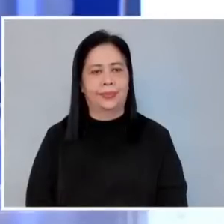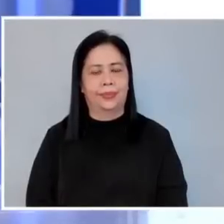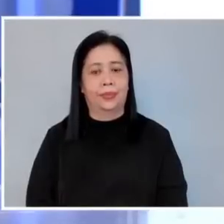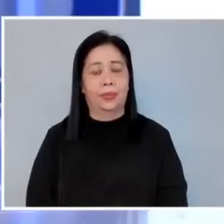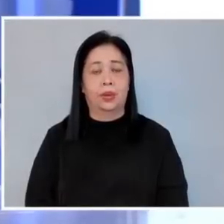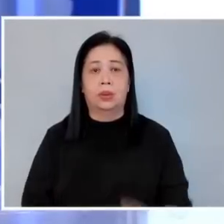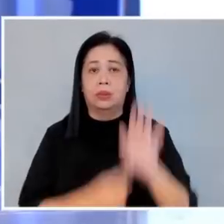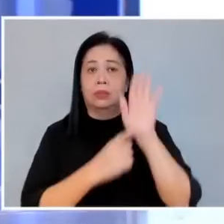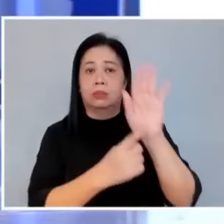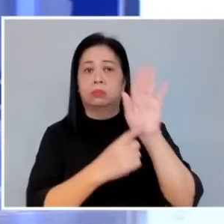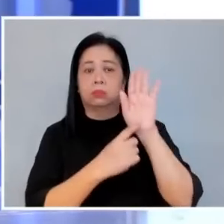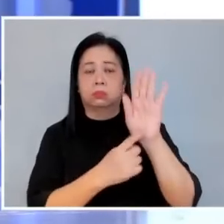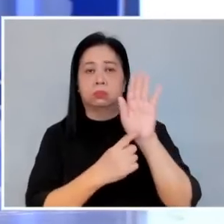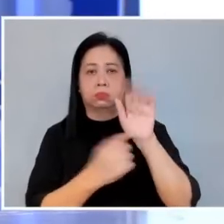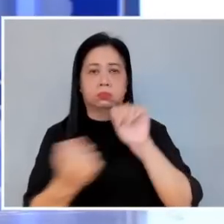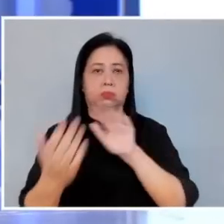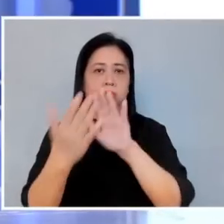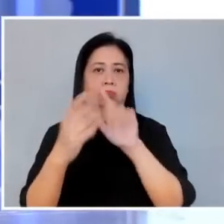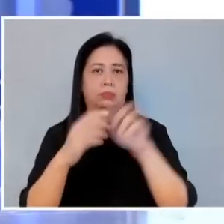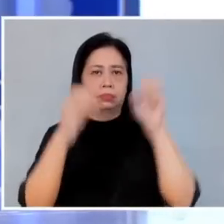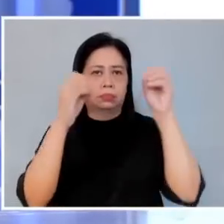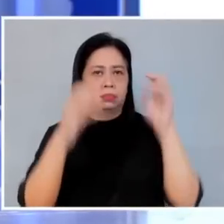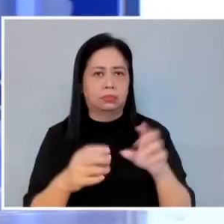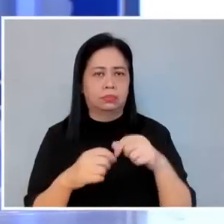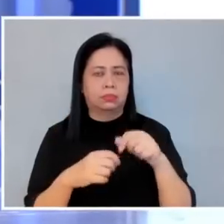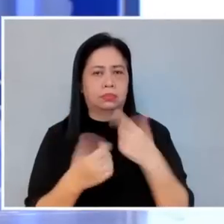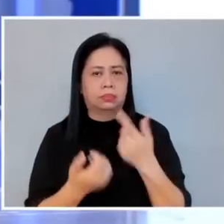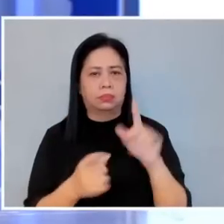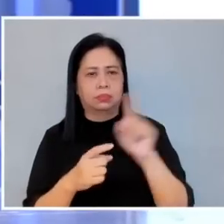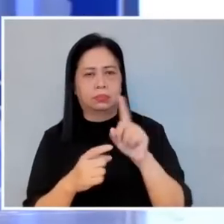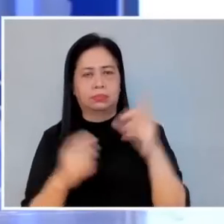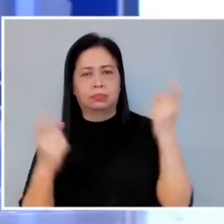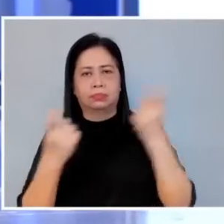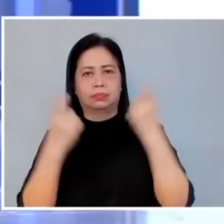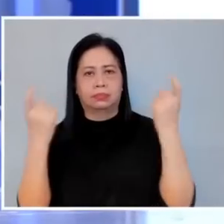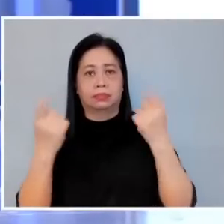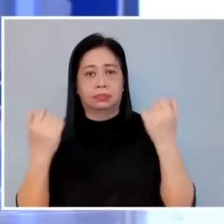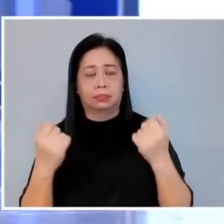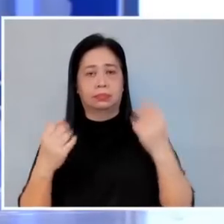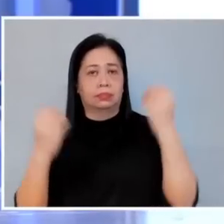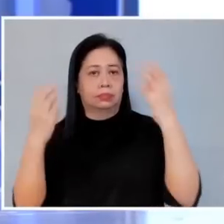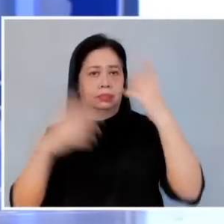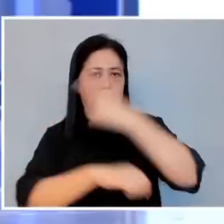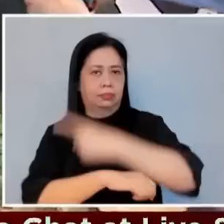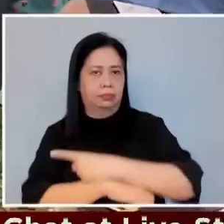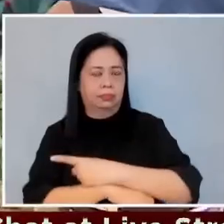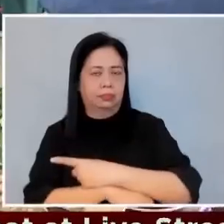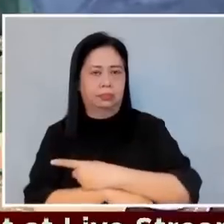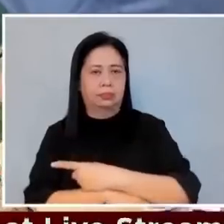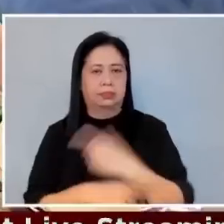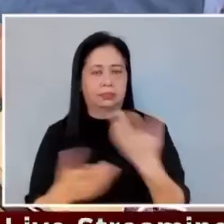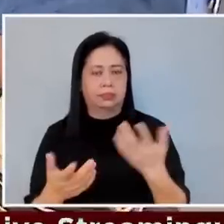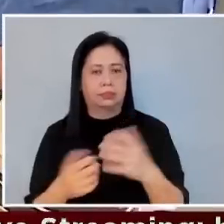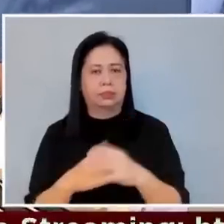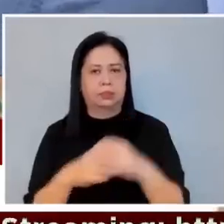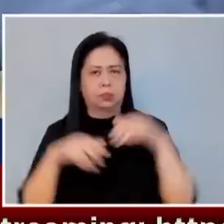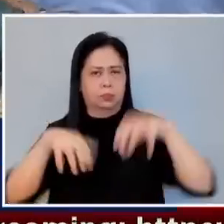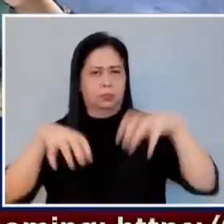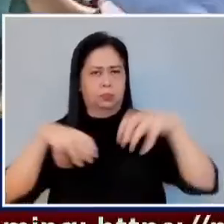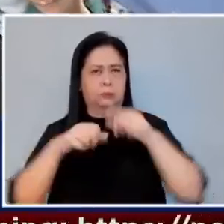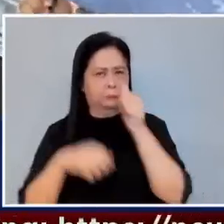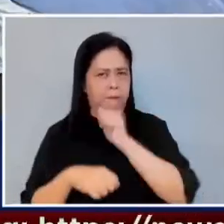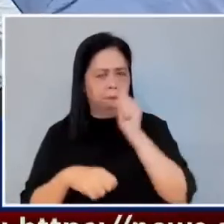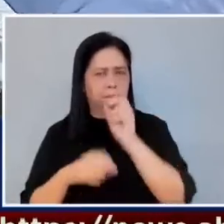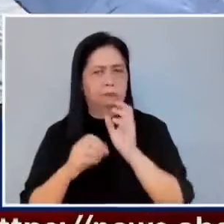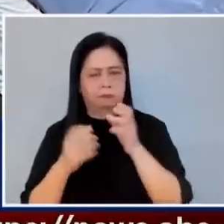Protesta ang isinalubong ng mga guro sa pagdiriwa ngayong araw ng Teacher's Day. Hindi po natin nagnang ulan ang mga nagrally sa Recto,